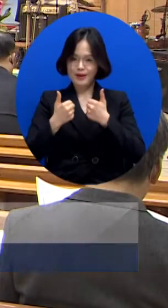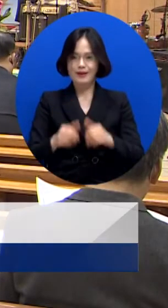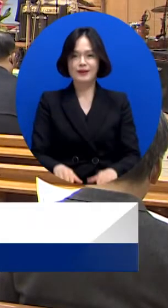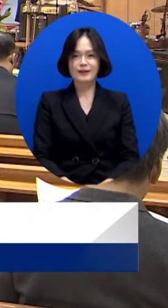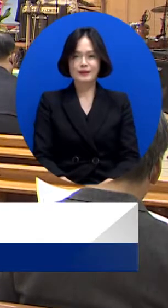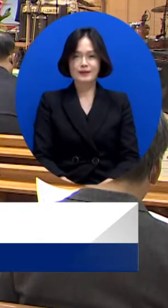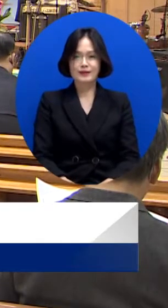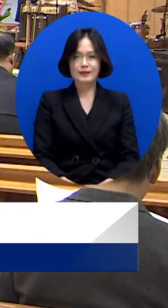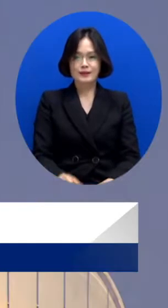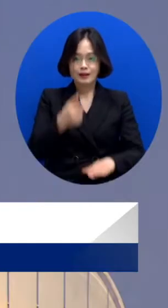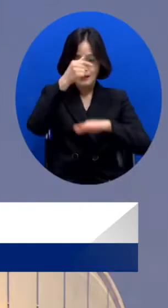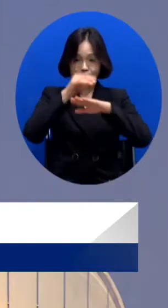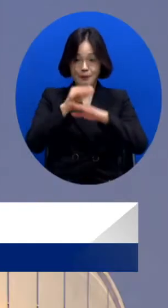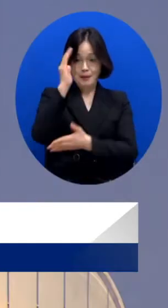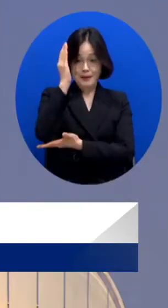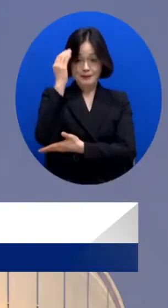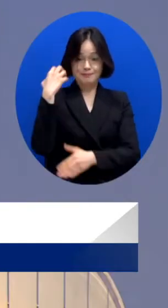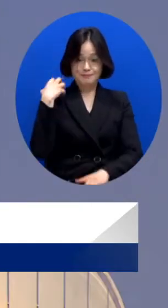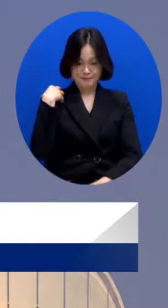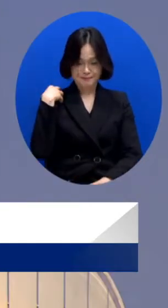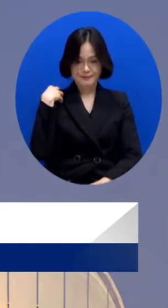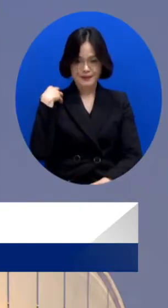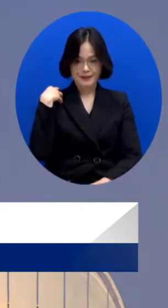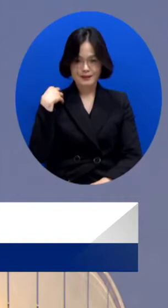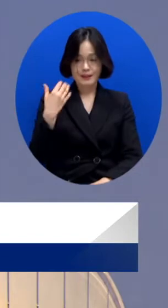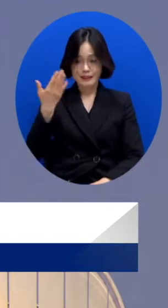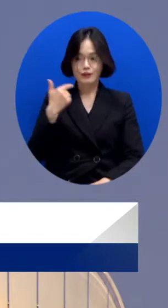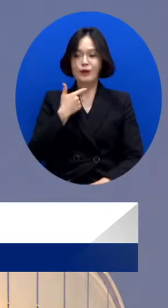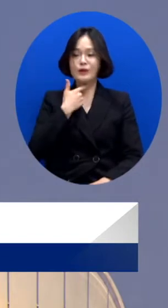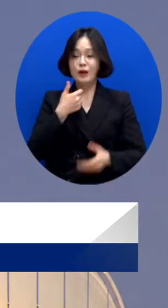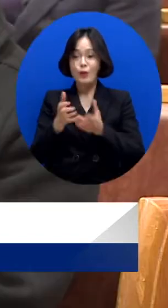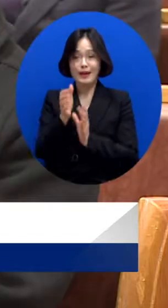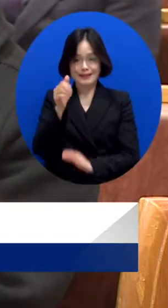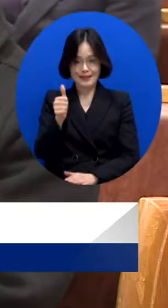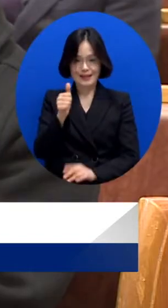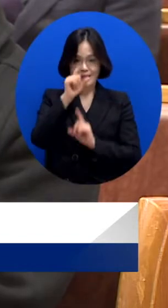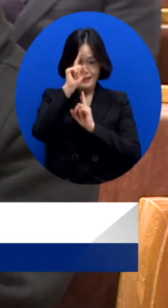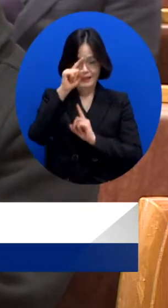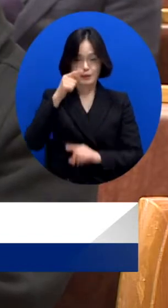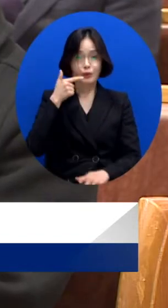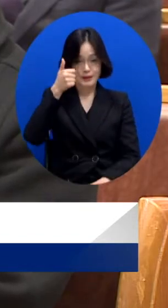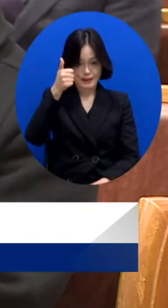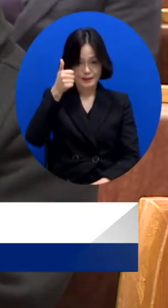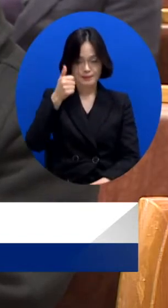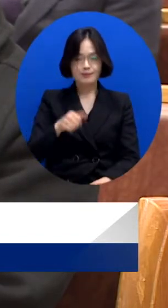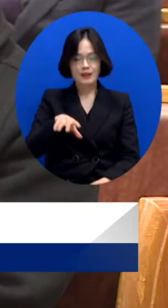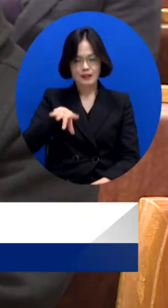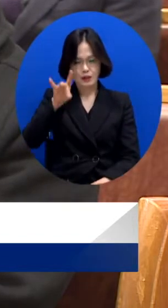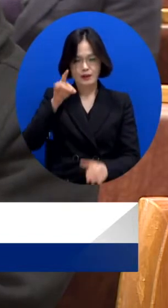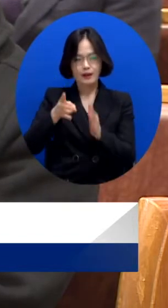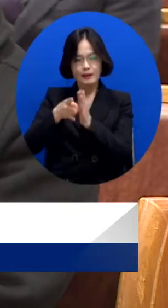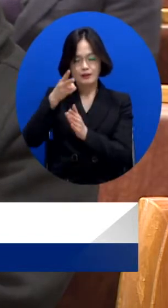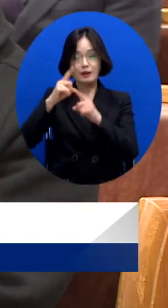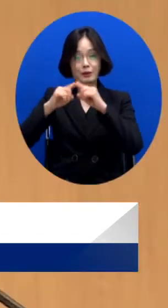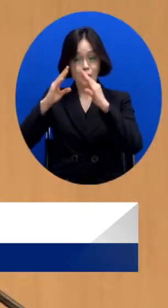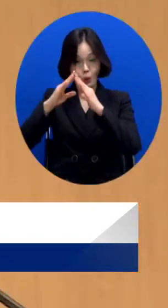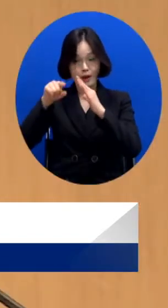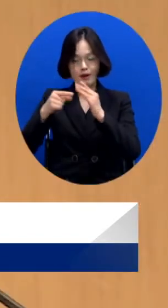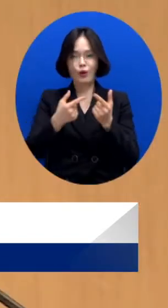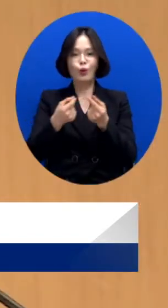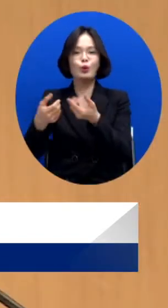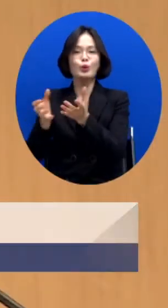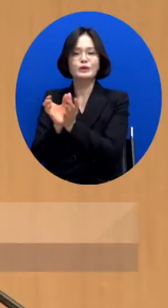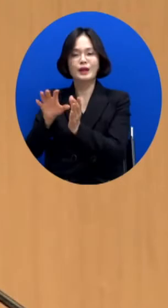예배에서 말씀을 전한 경주시 기독교연합회 직전 회장 이종래 목사는 초대 예루살렘 교회가 바로